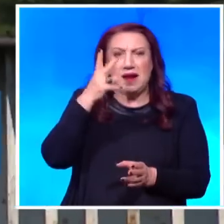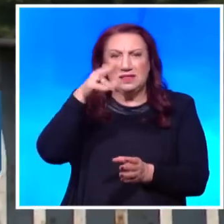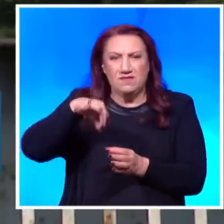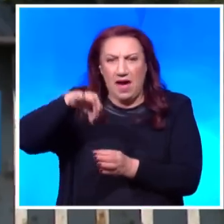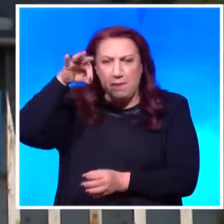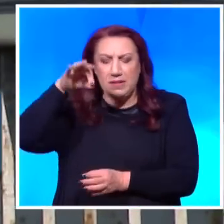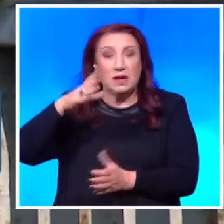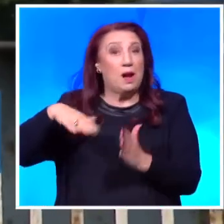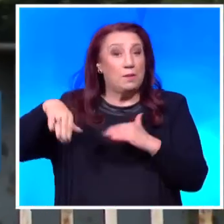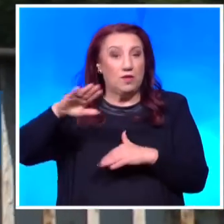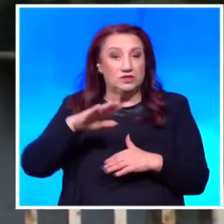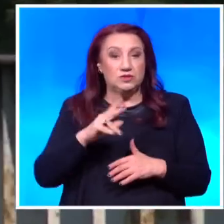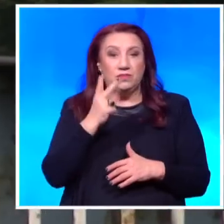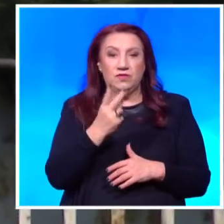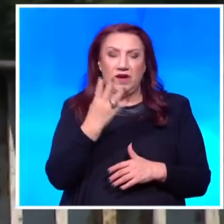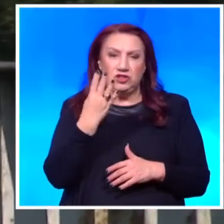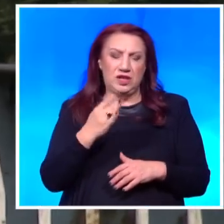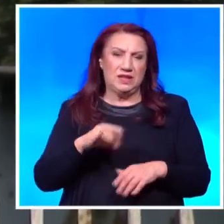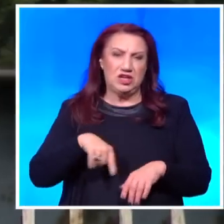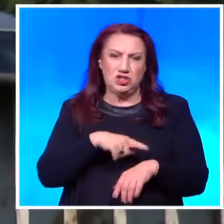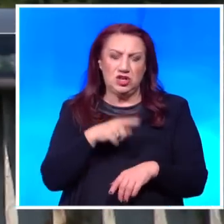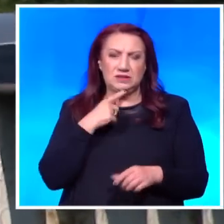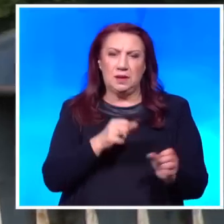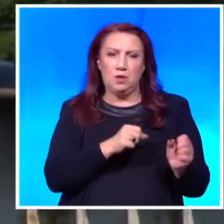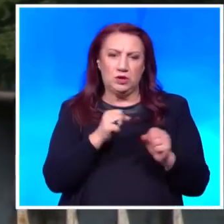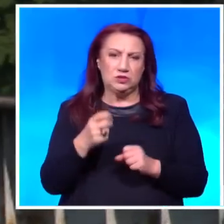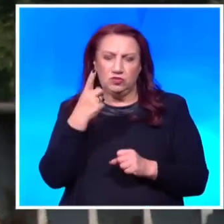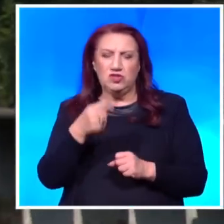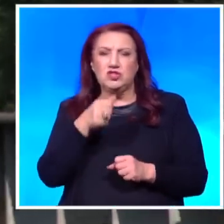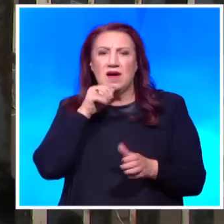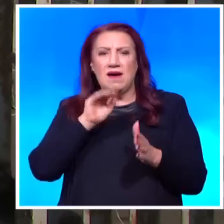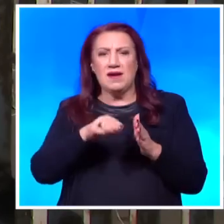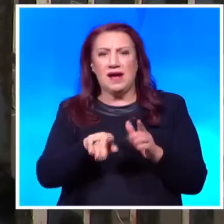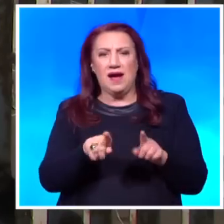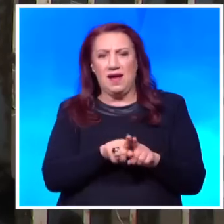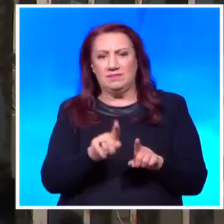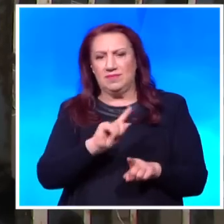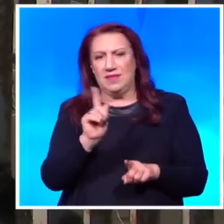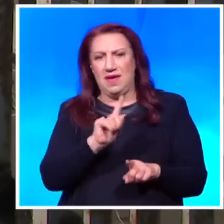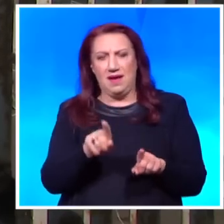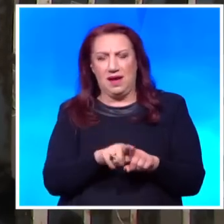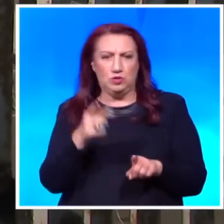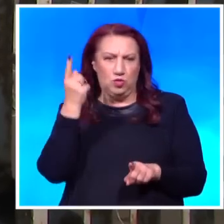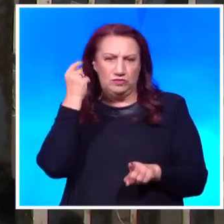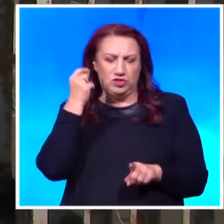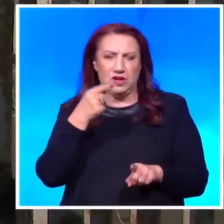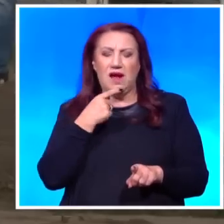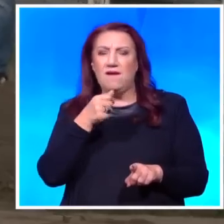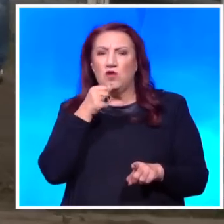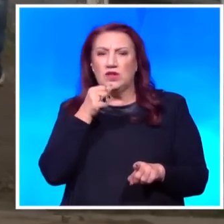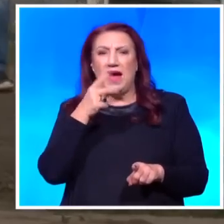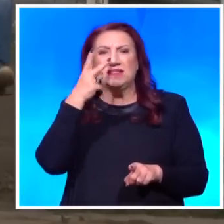24 часа по-късно река Лесновска по нищо не прилича на това, което беше вчера, а нивото й е с 2 метра